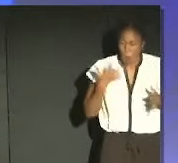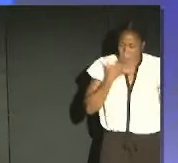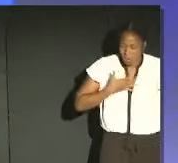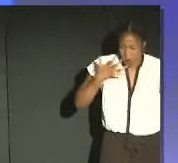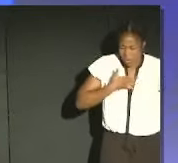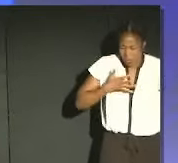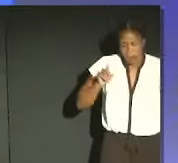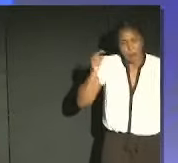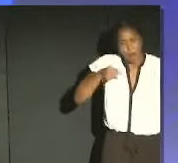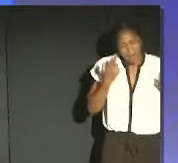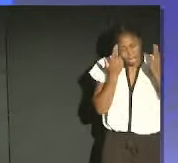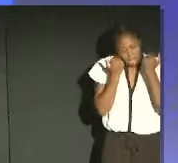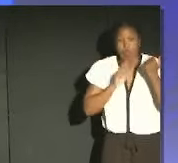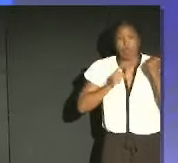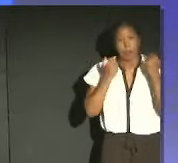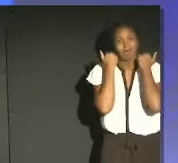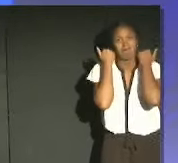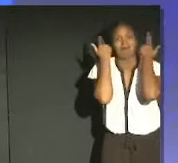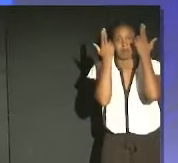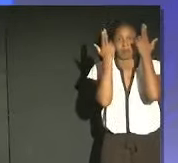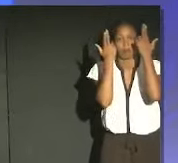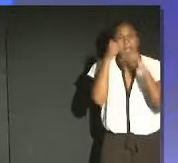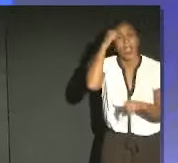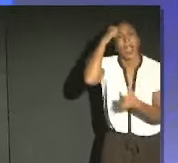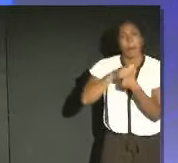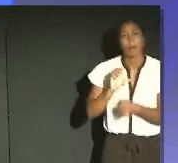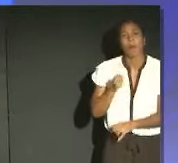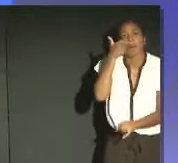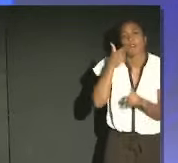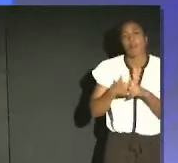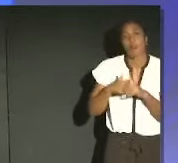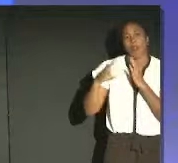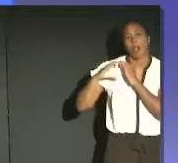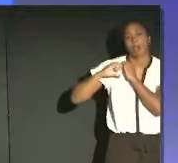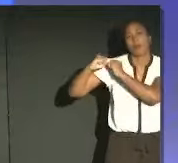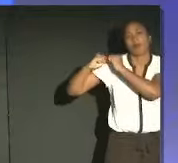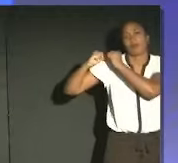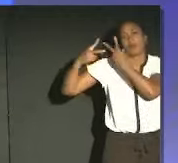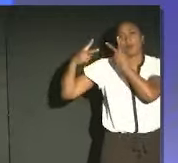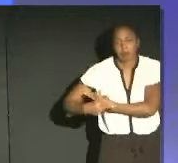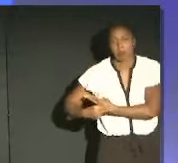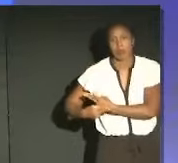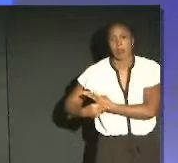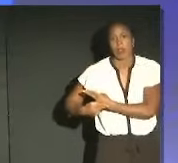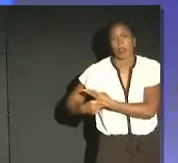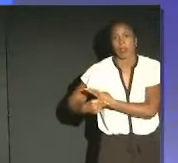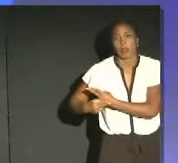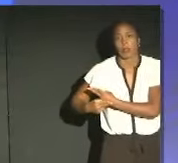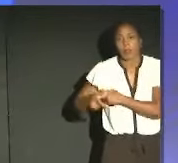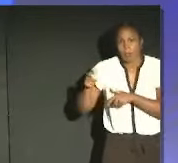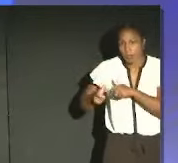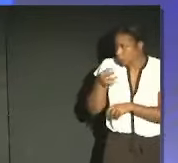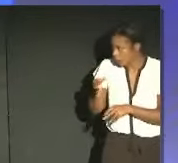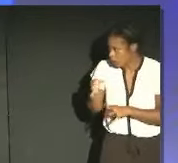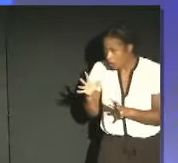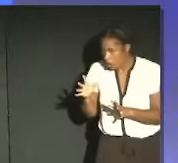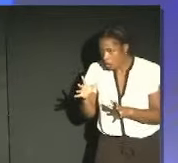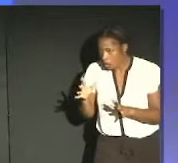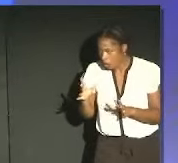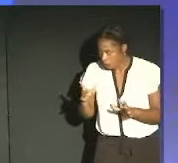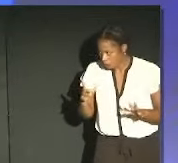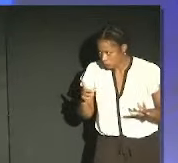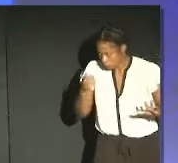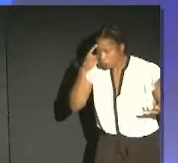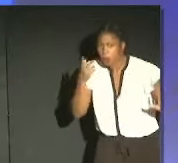la fatalité vous savez lors de la première abolition de l'esclavage ceux qui étaient contre neous cessent de dire mais vous vous rendez compte à combien va être le